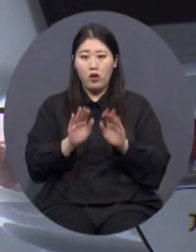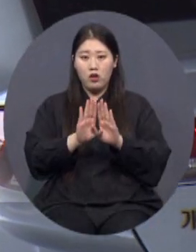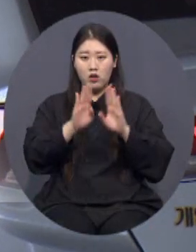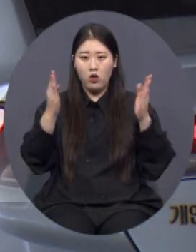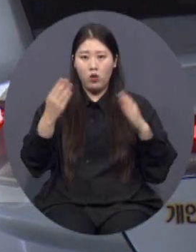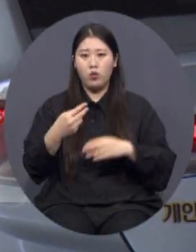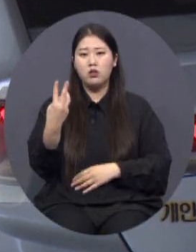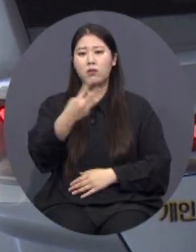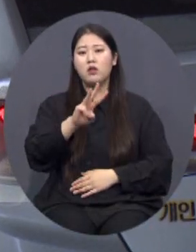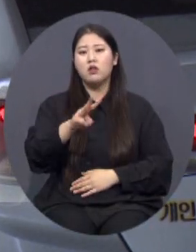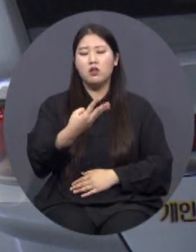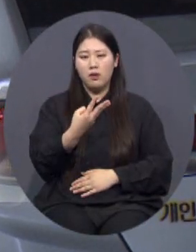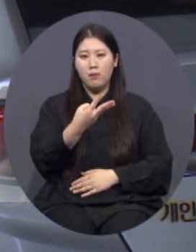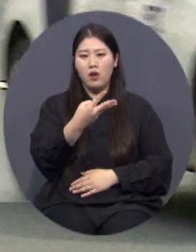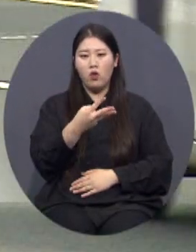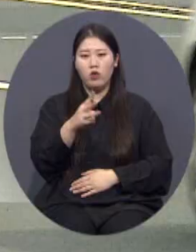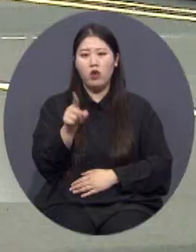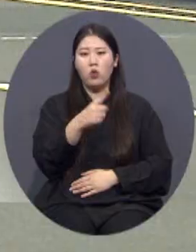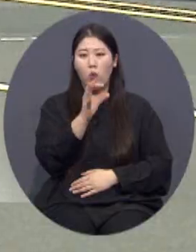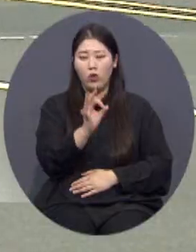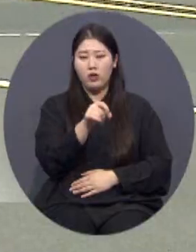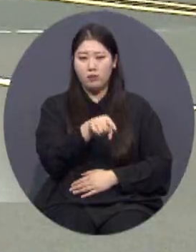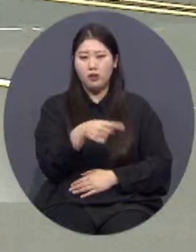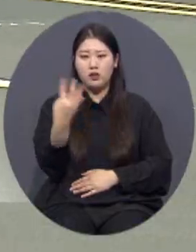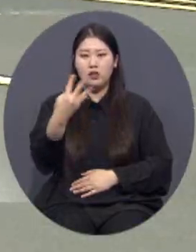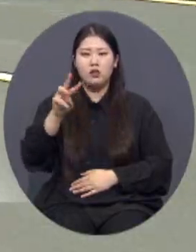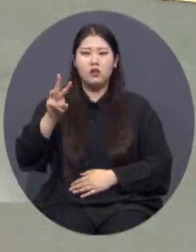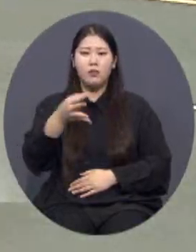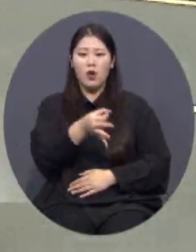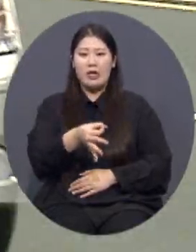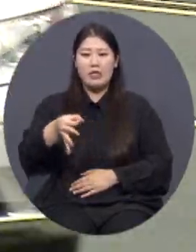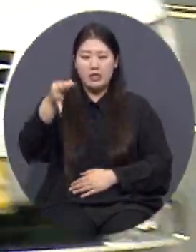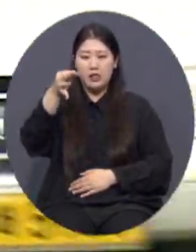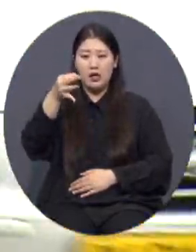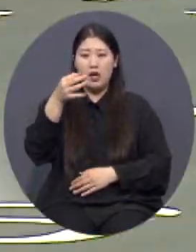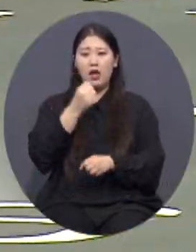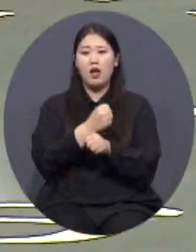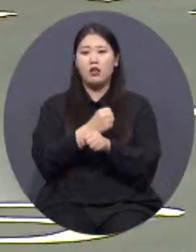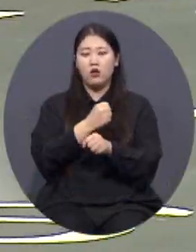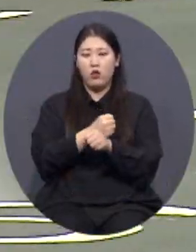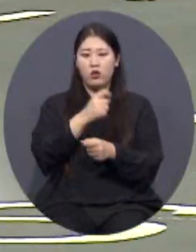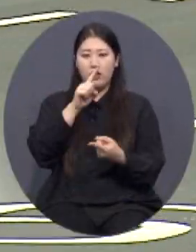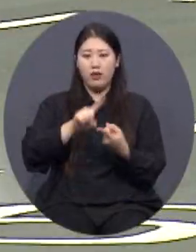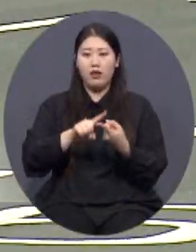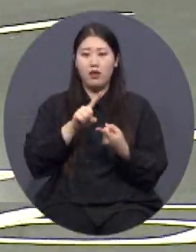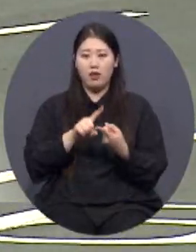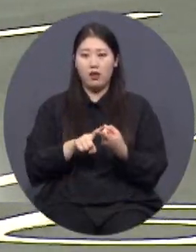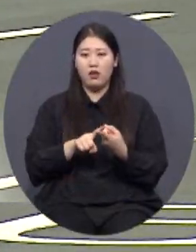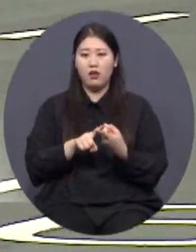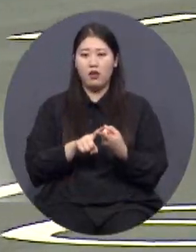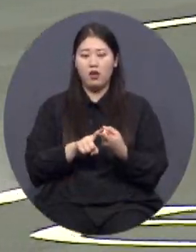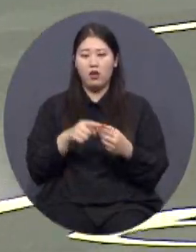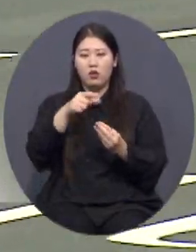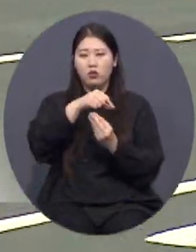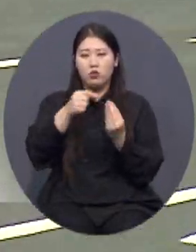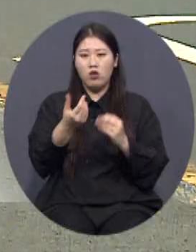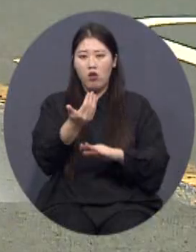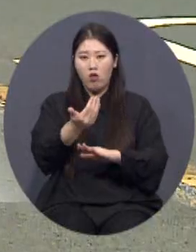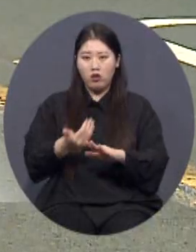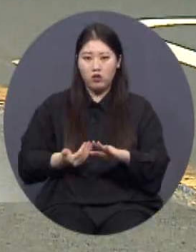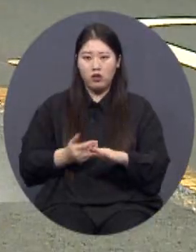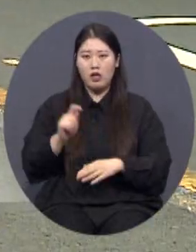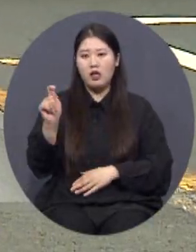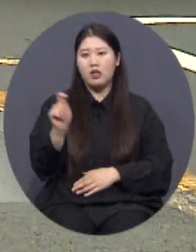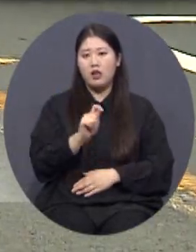현행 3,300원인 택시 기본 요금을 4,300원으로 1,000원 인상하는 안에 대해 추석을 앞두고 택시